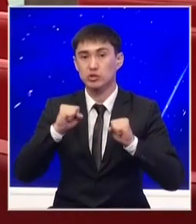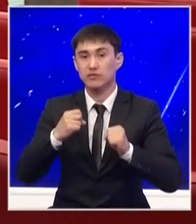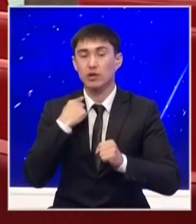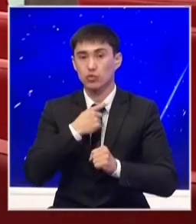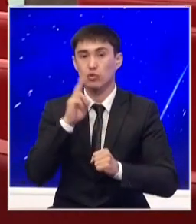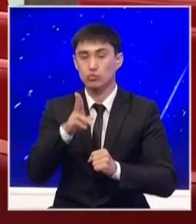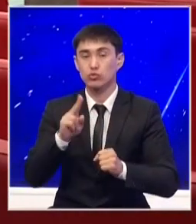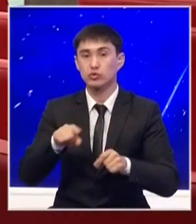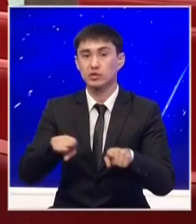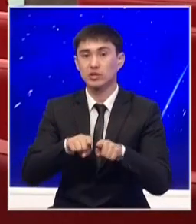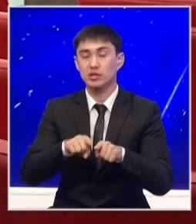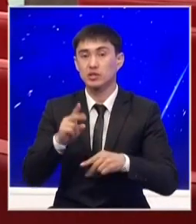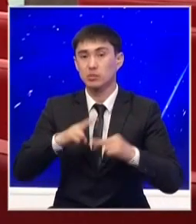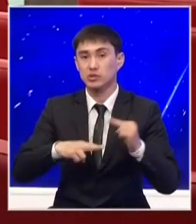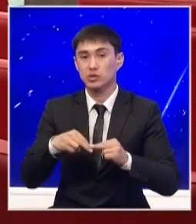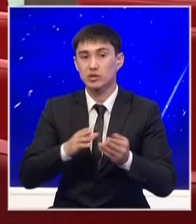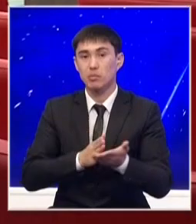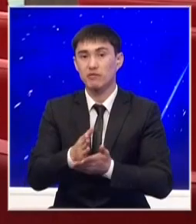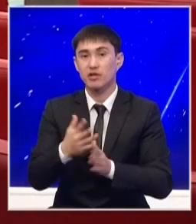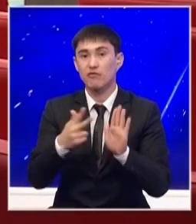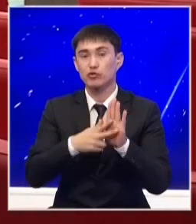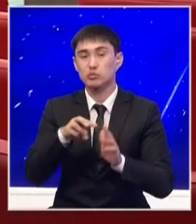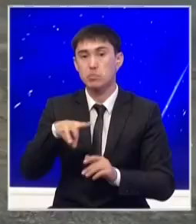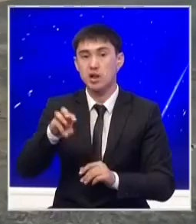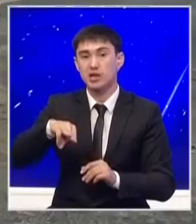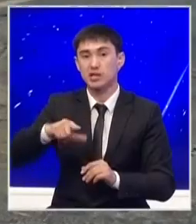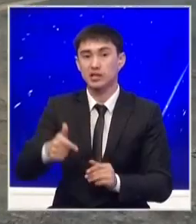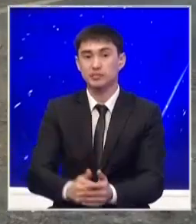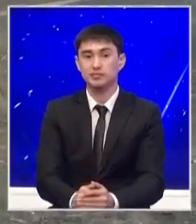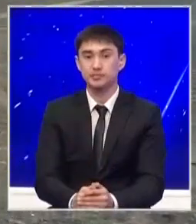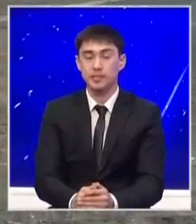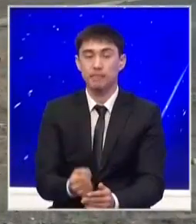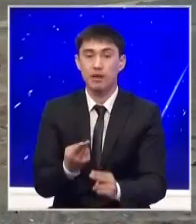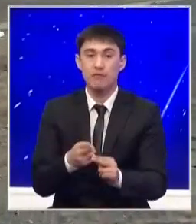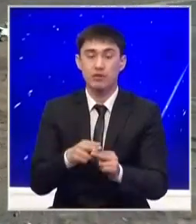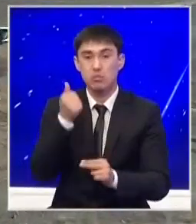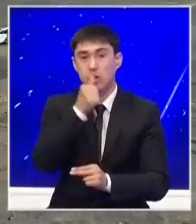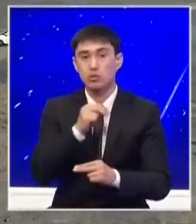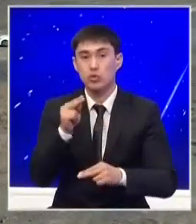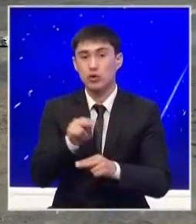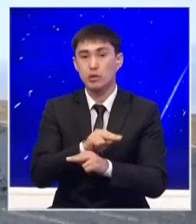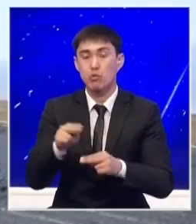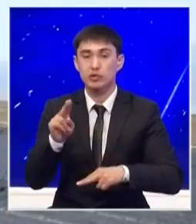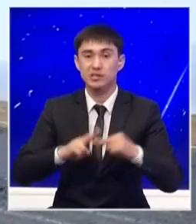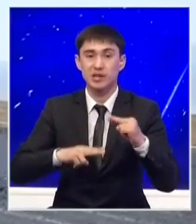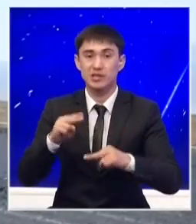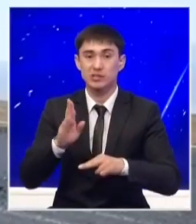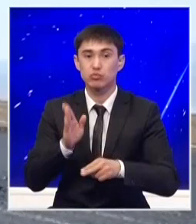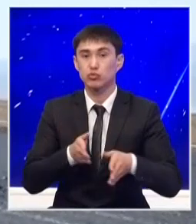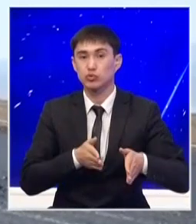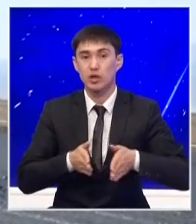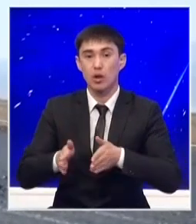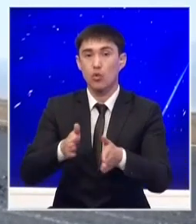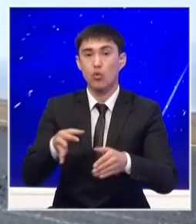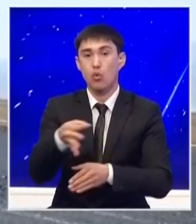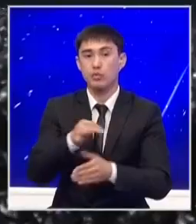будет реконструирована всего спортивную сферу мы направляем 8 миллиардов тенге в этом году ремонт и строительство будет проведено и на дорогах области